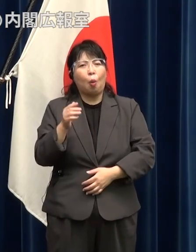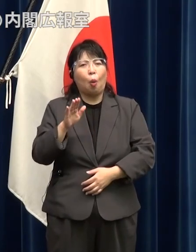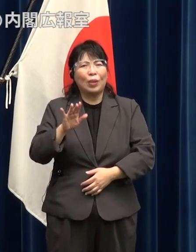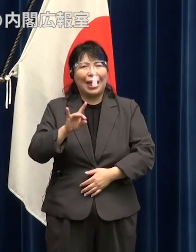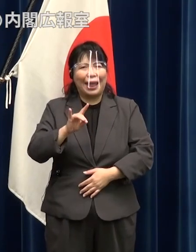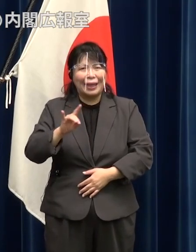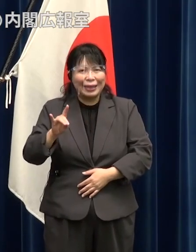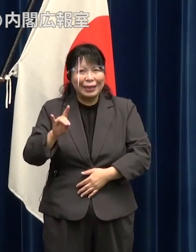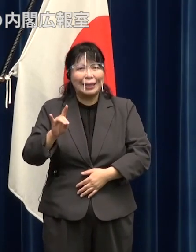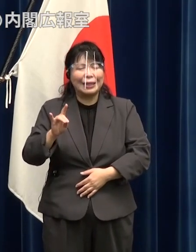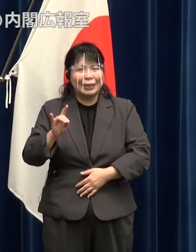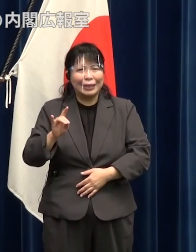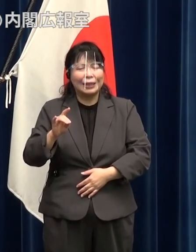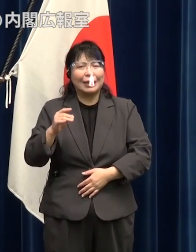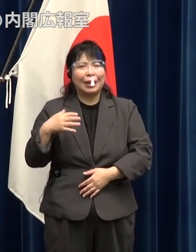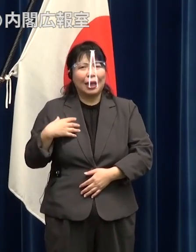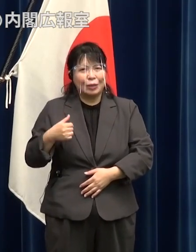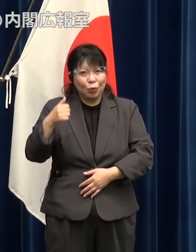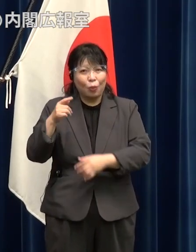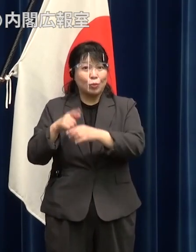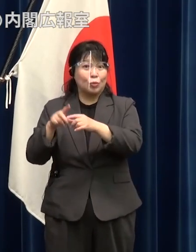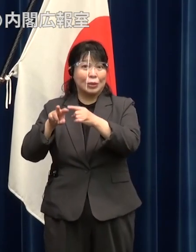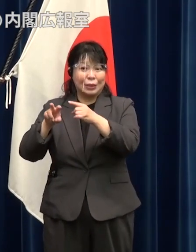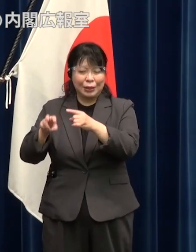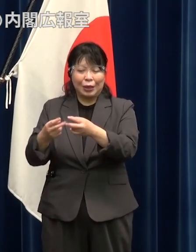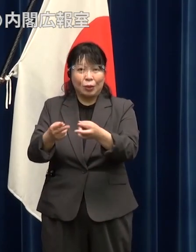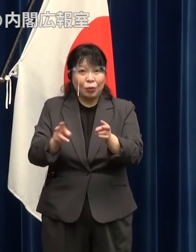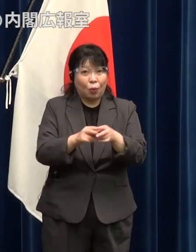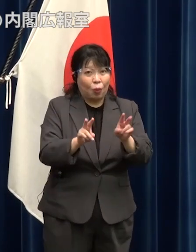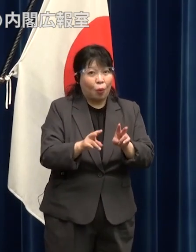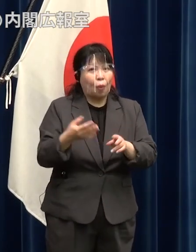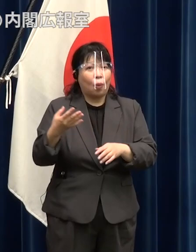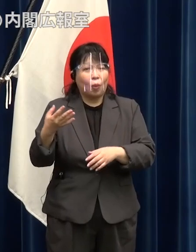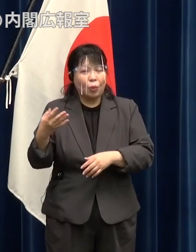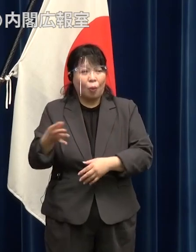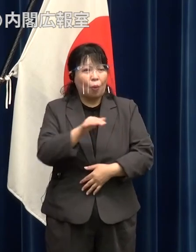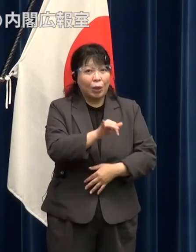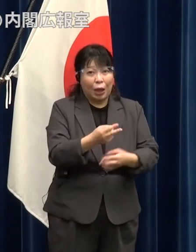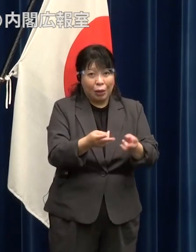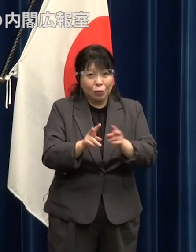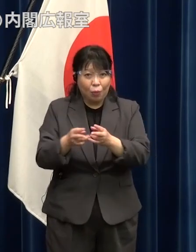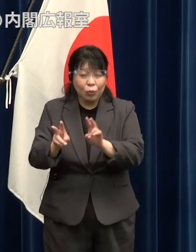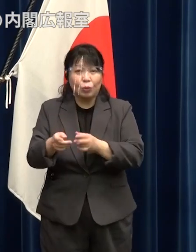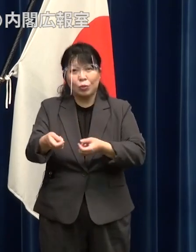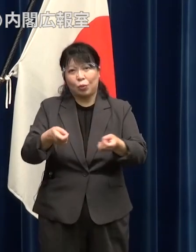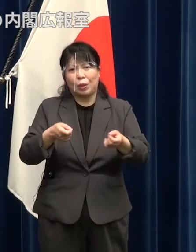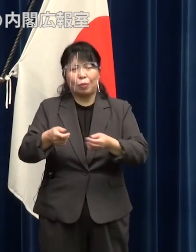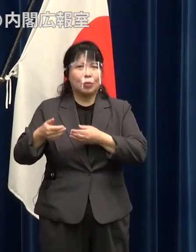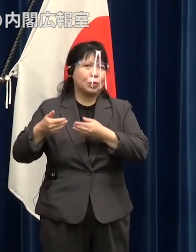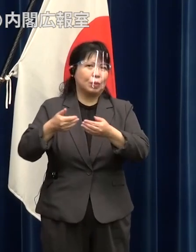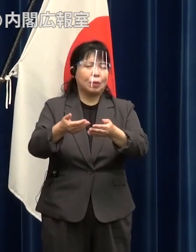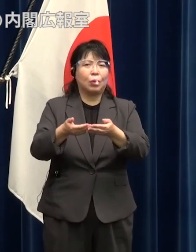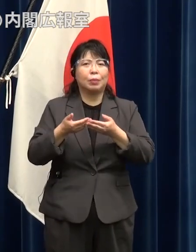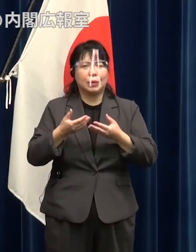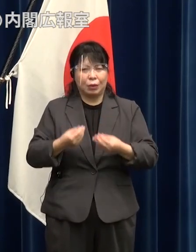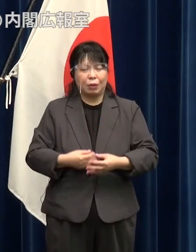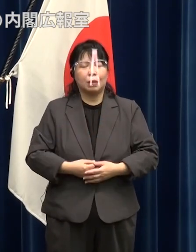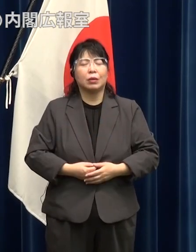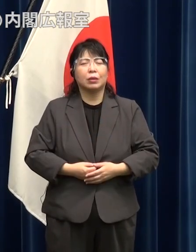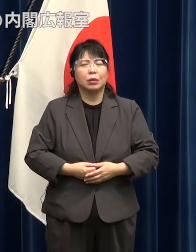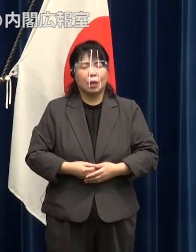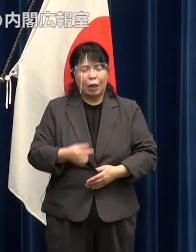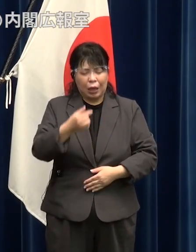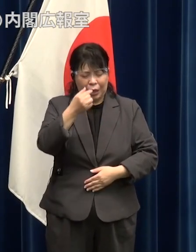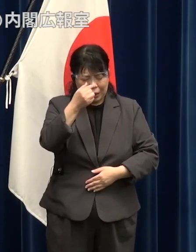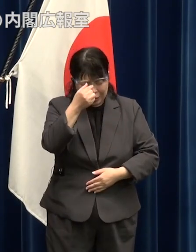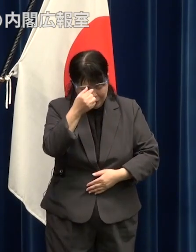頭に与野党調整も進めていただきました。被害に苦しむ元信者